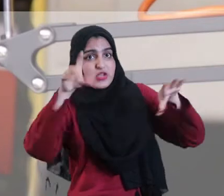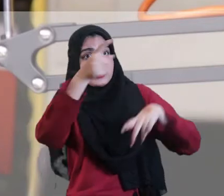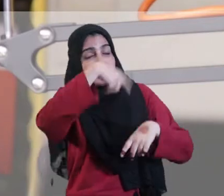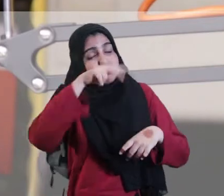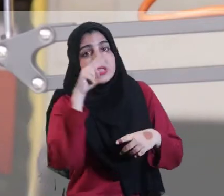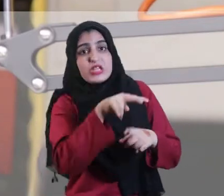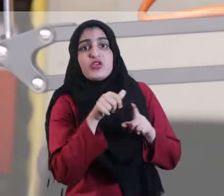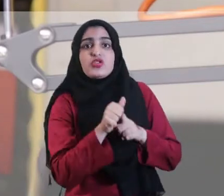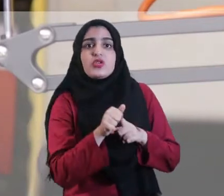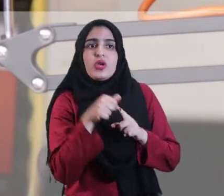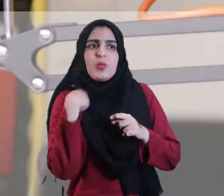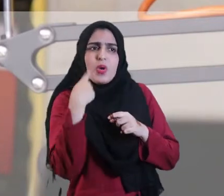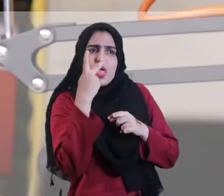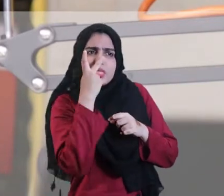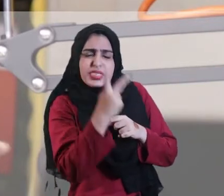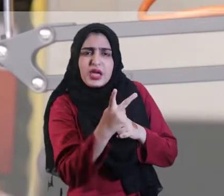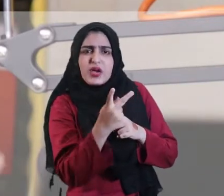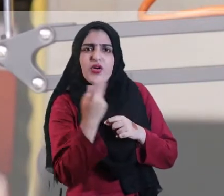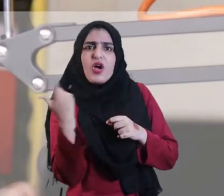290